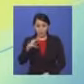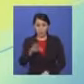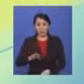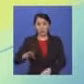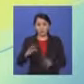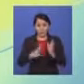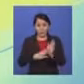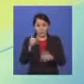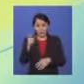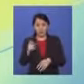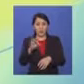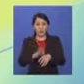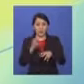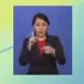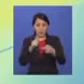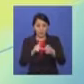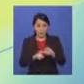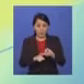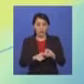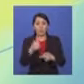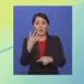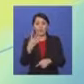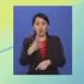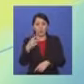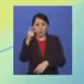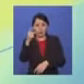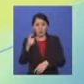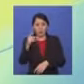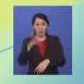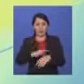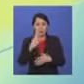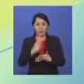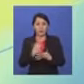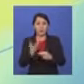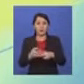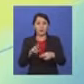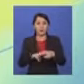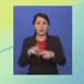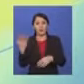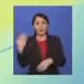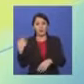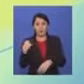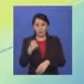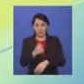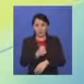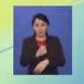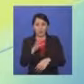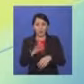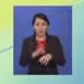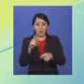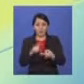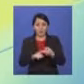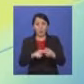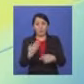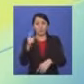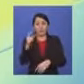облыста 90 адам коронавирус инфекциясын жұқтырды. Оның ішінде 45 адамда ауру белгілері болған. Сонда яқы өткен аптада қатерлі вирустан 5